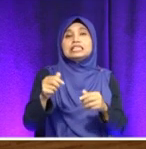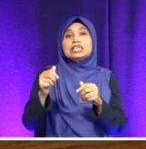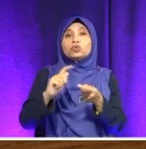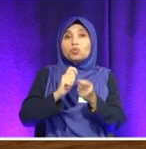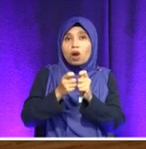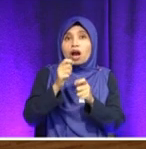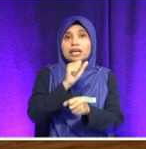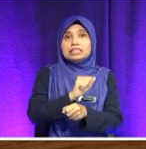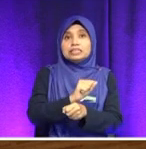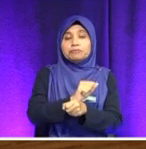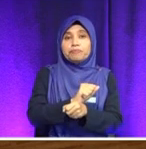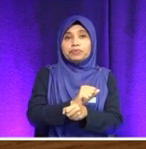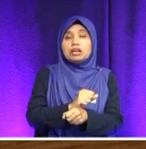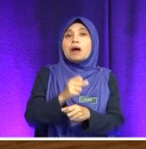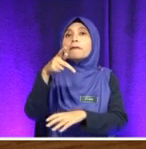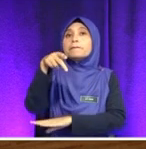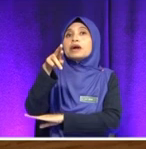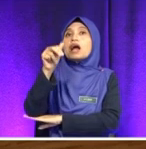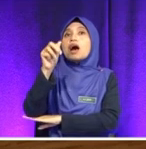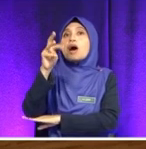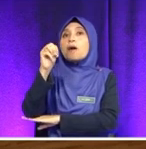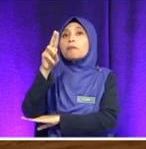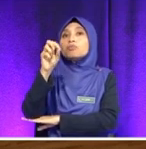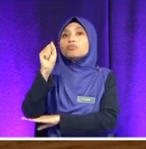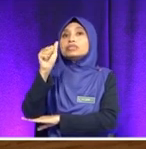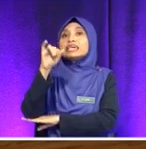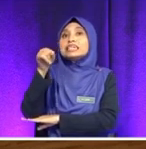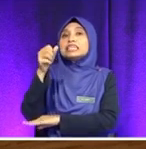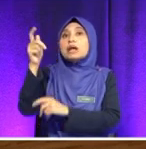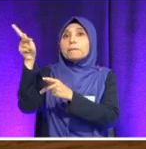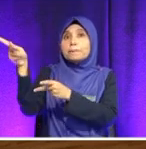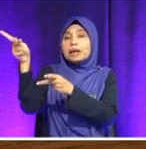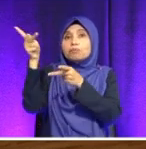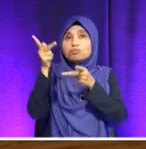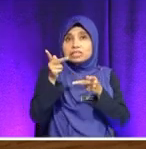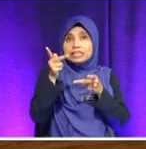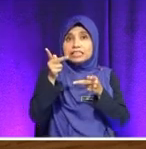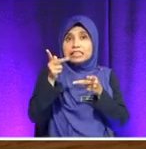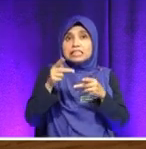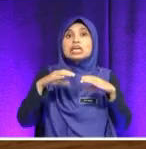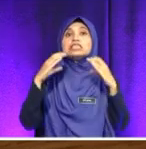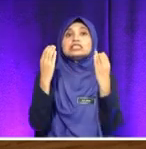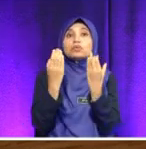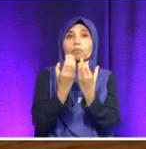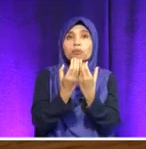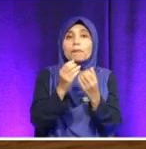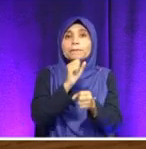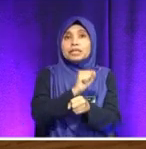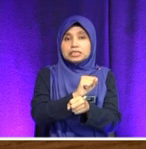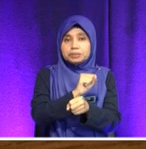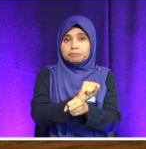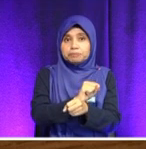Okey, kemudian kita ada pramu saji. Okey, pramu saji bertanggungjawab terhadap sekumpulan staf dan sebilangan meja,